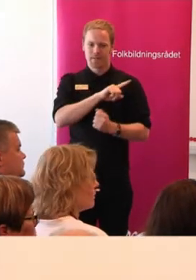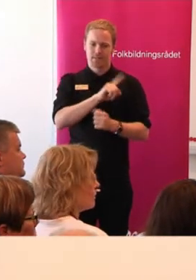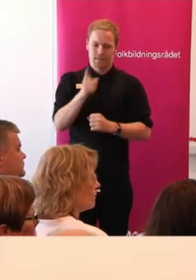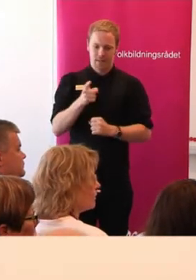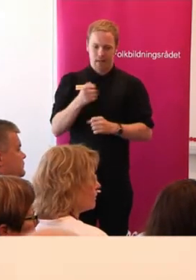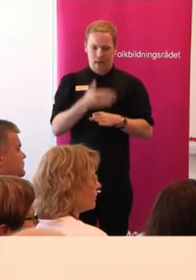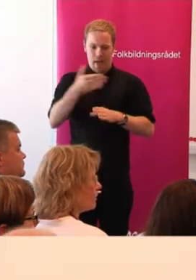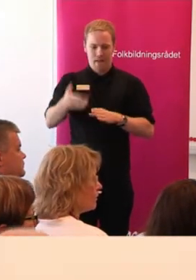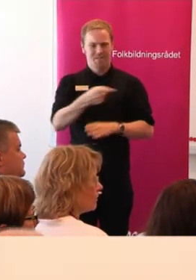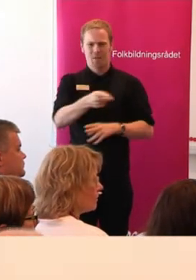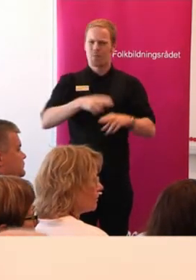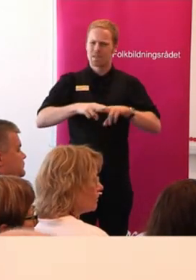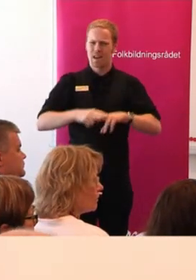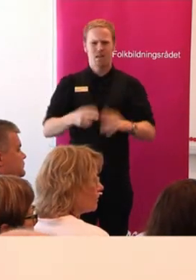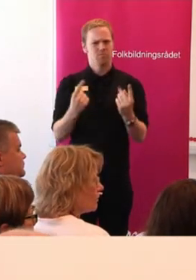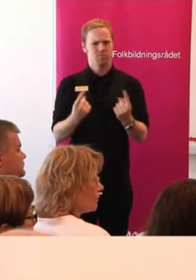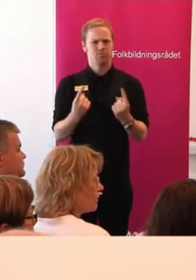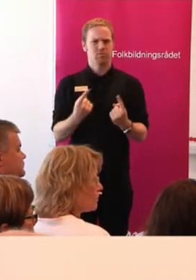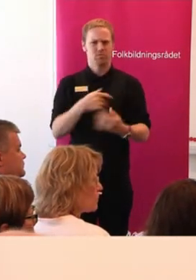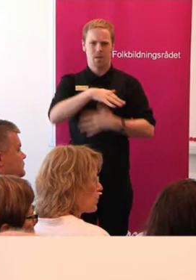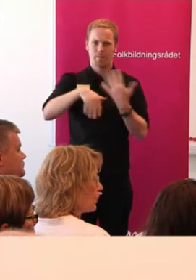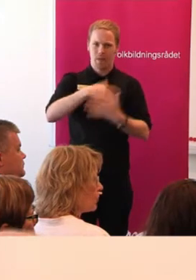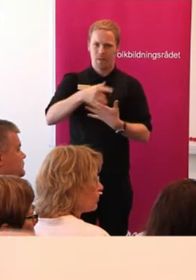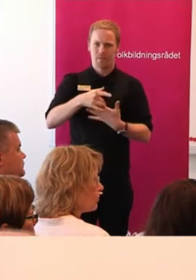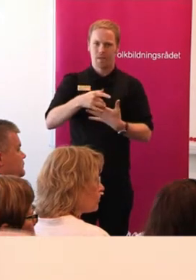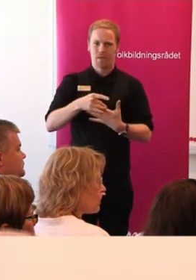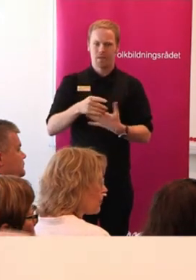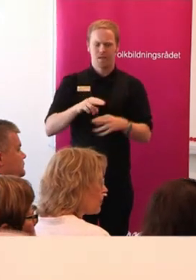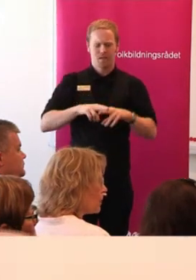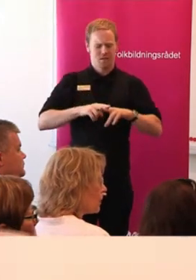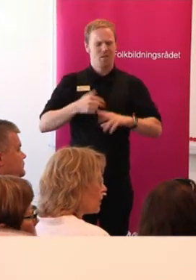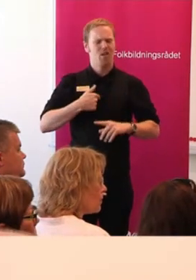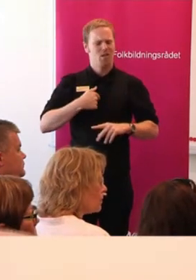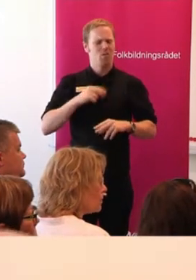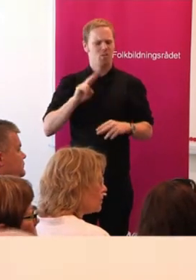fantastiskt efteråt och känner sig därmed förberedd att gå ut.